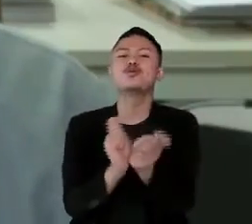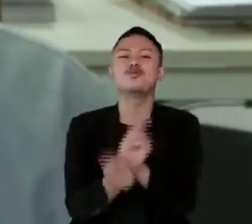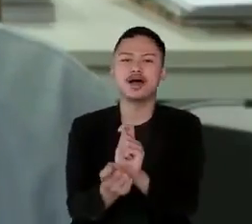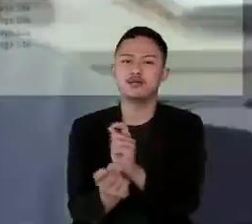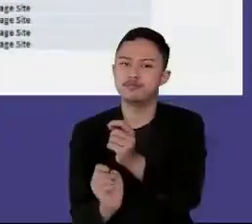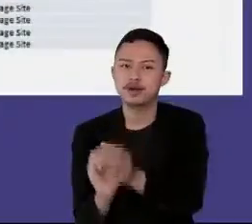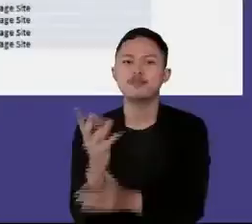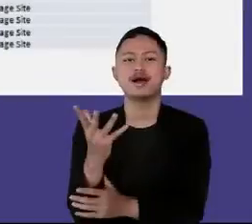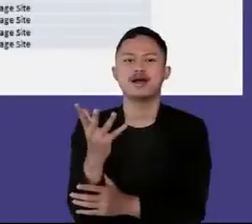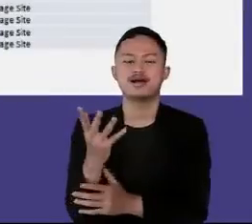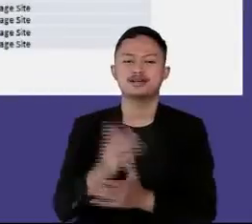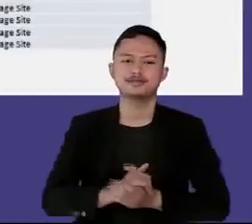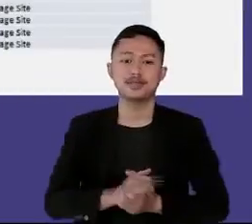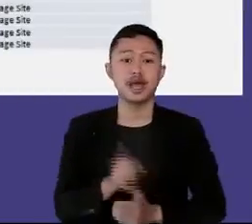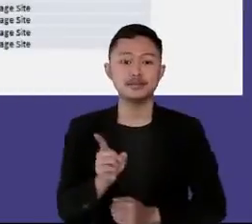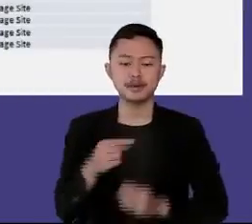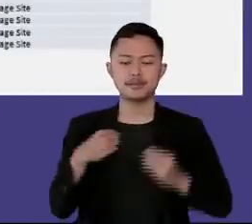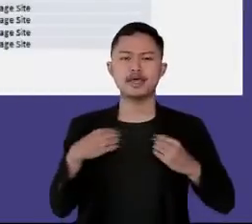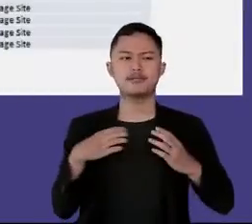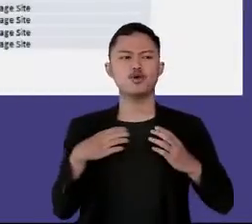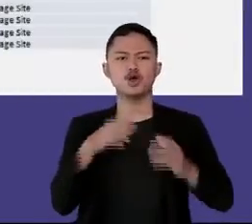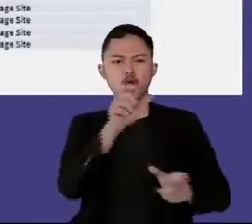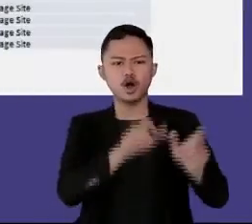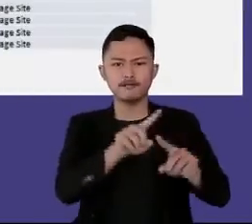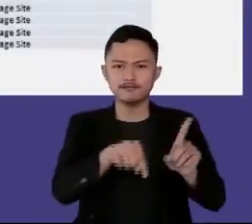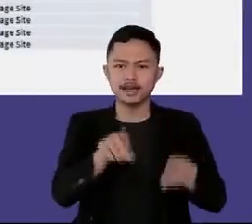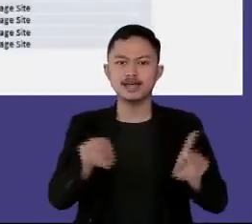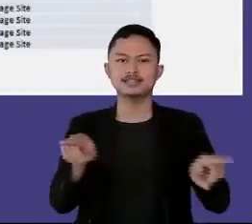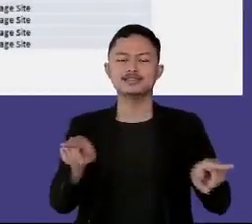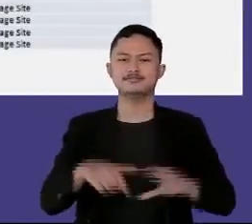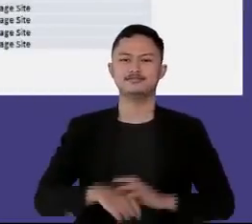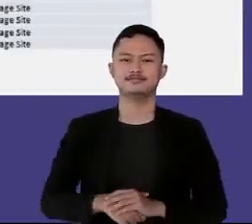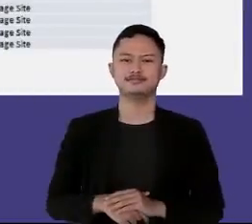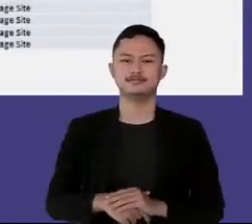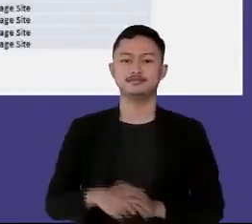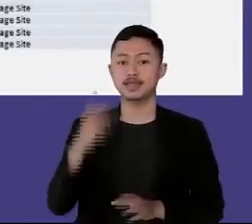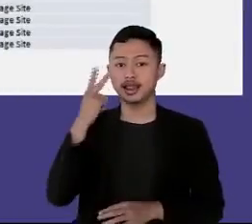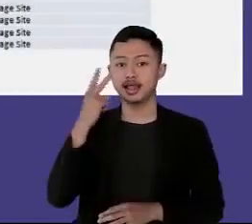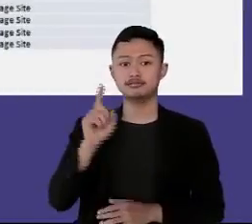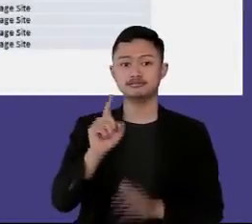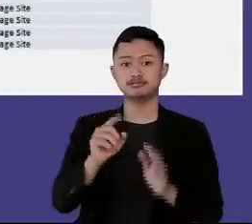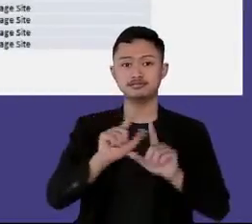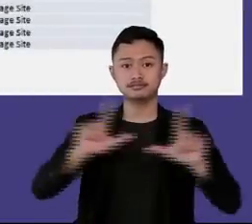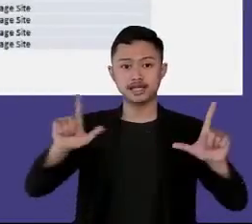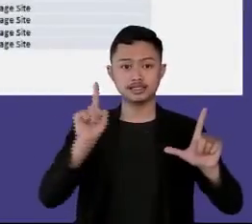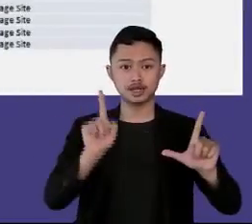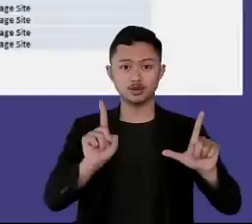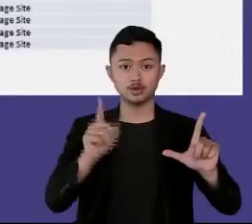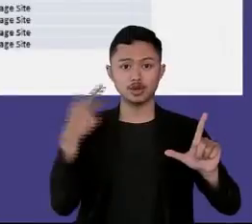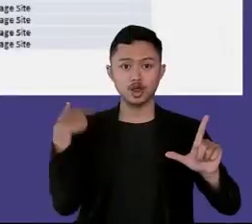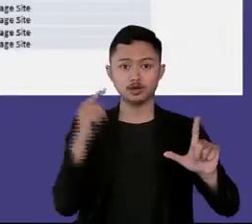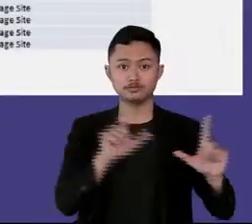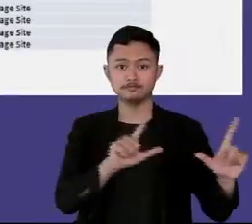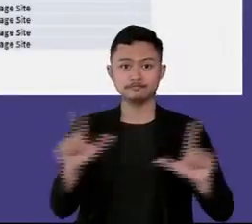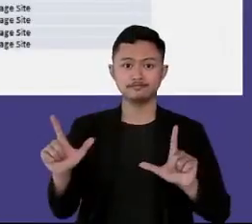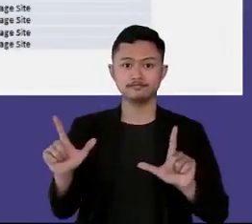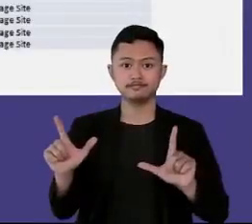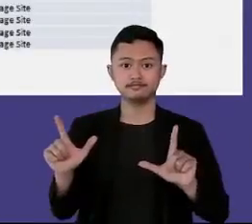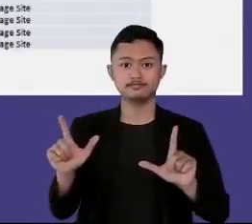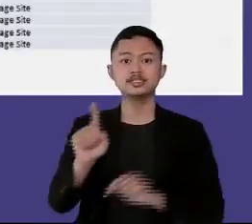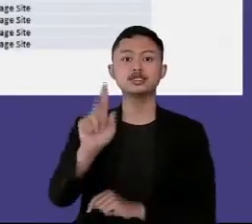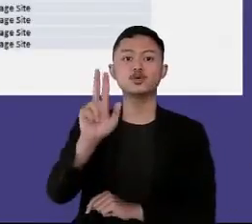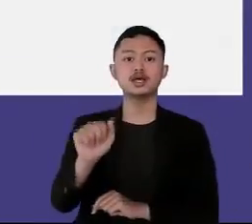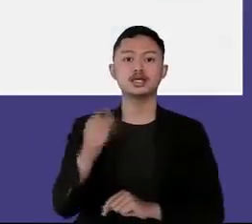boleh apa namanya Maaf Sherina i k masa tua kamar satu yang satu lagi Oh